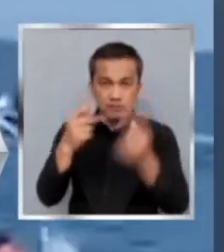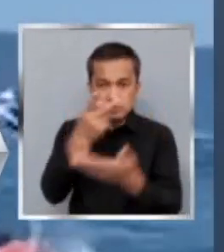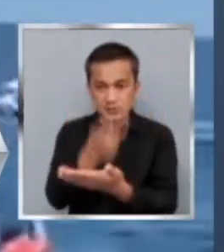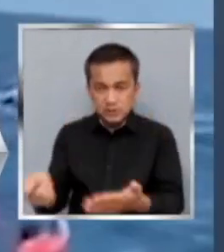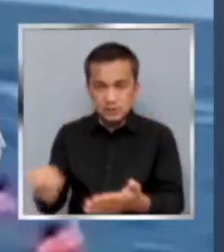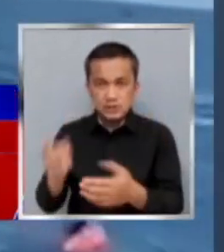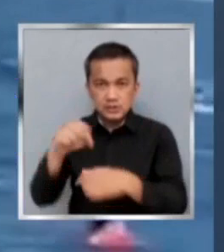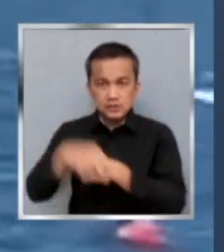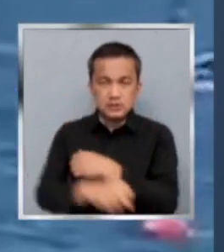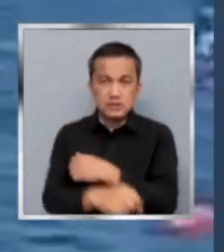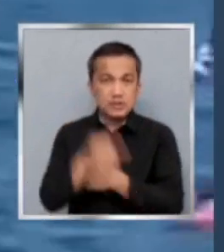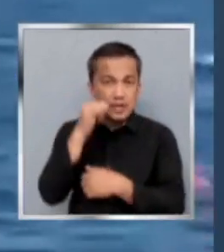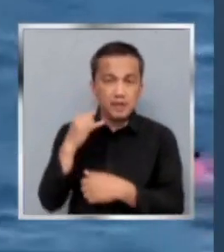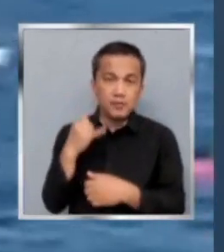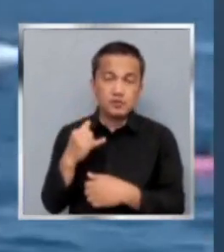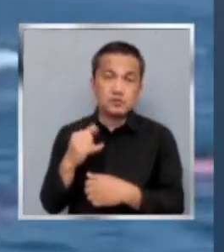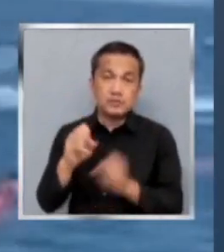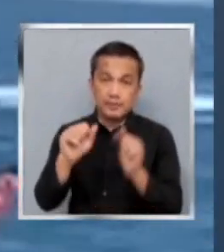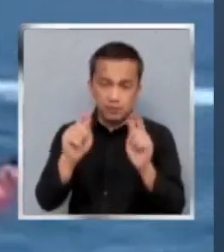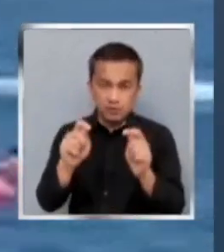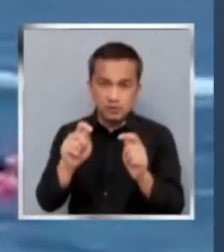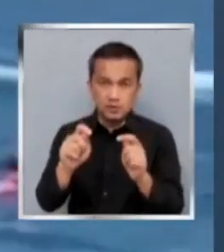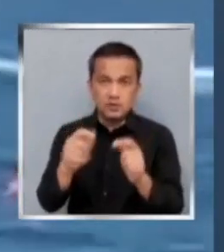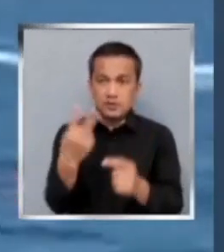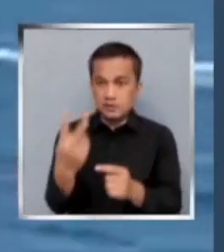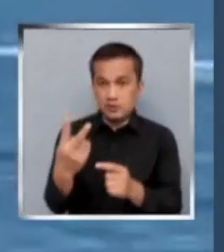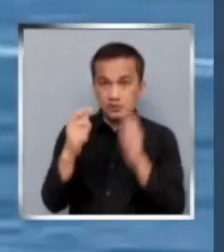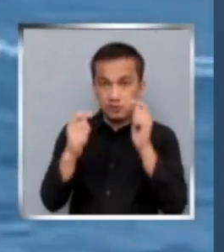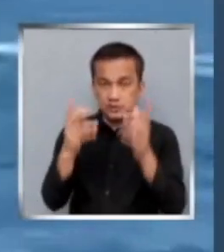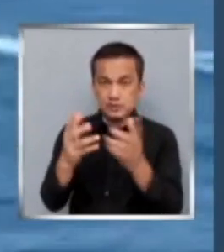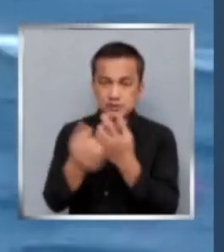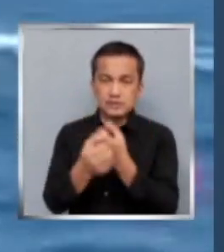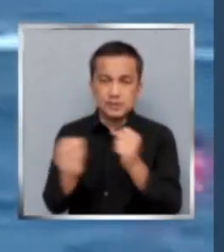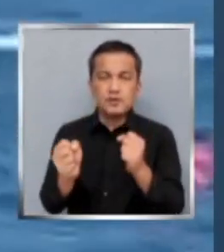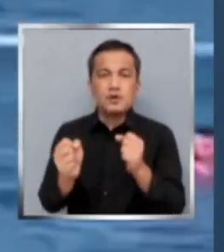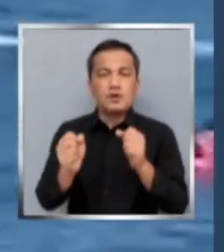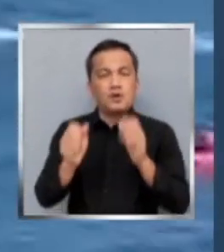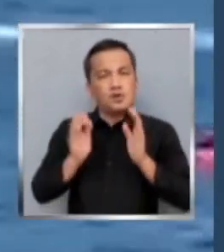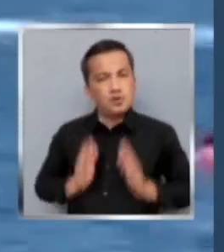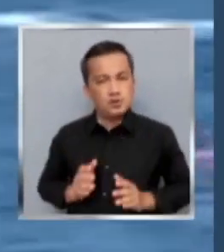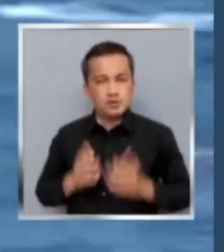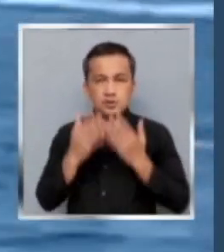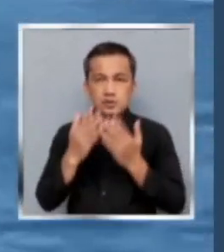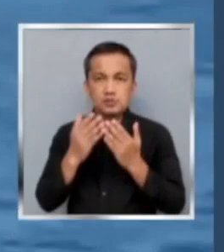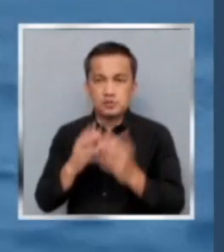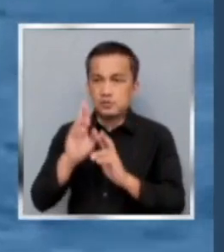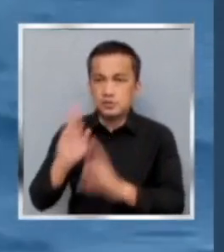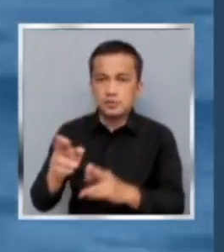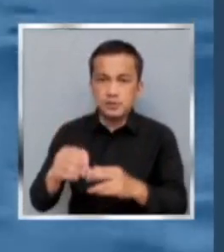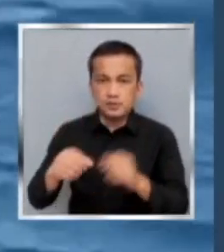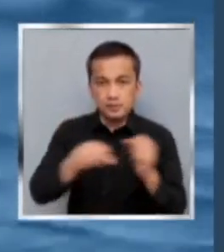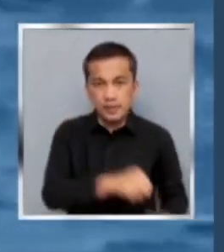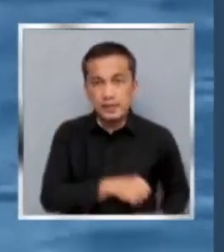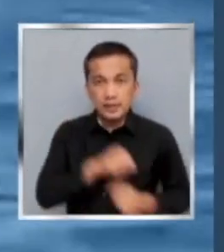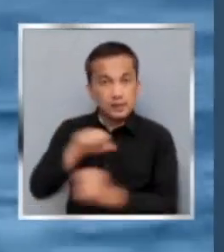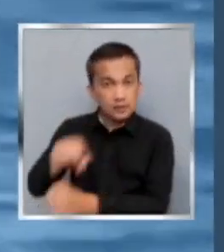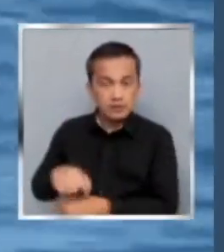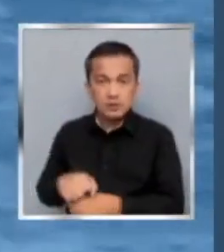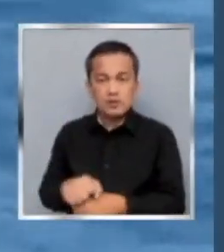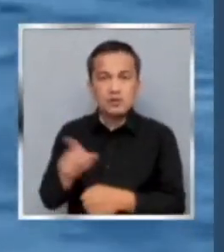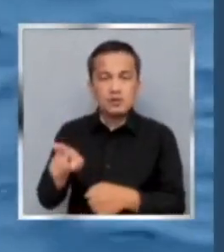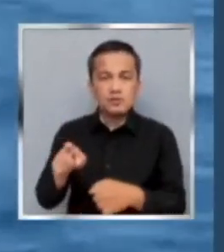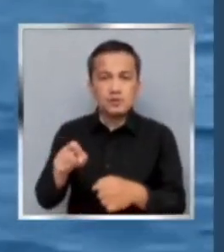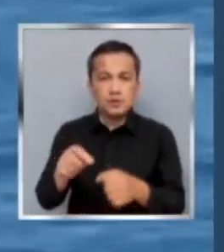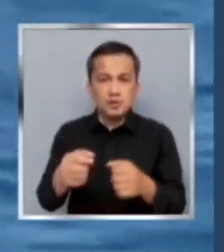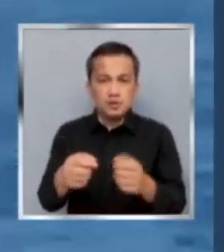de Gloria. Nailigtas naman ang dalawang turista na laking pasalamat daw sa mga responding bankero. Nagloko umano ang speedboat